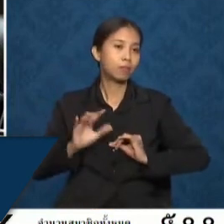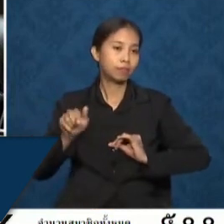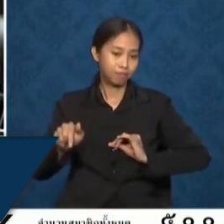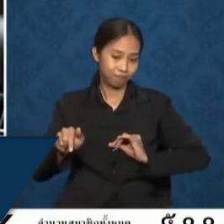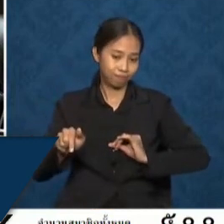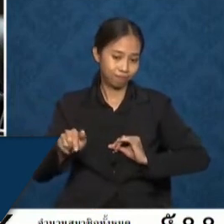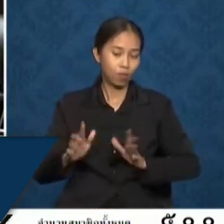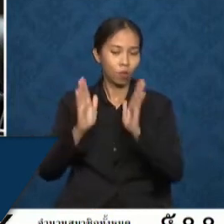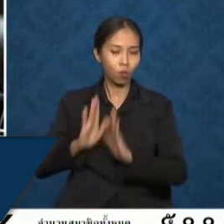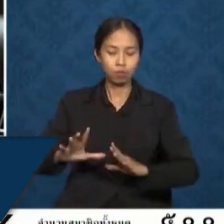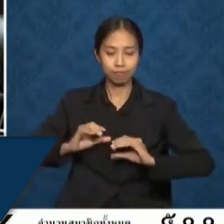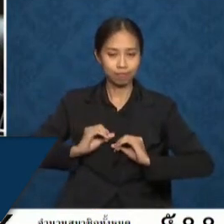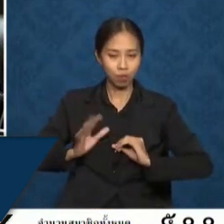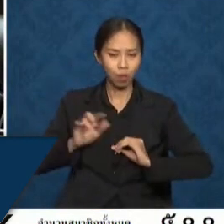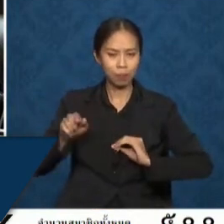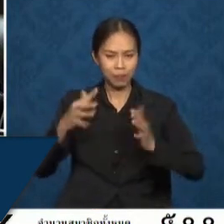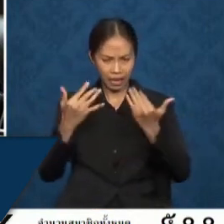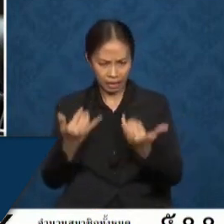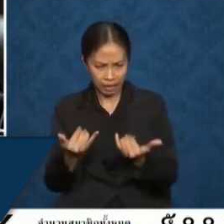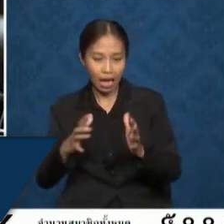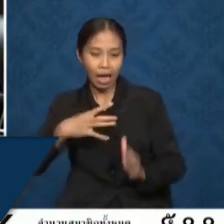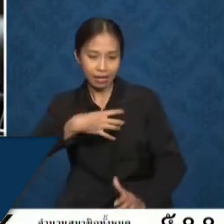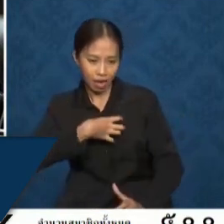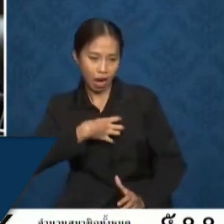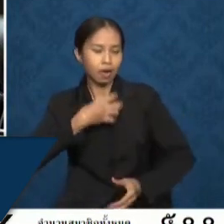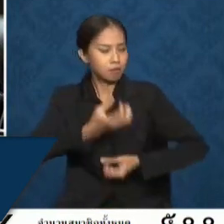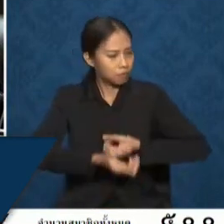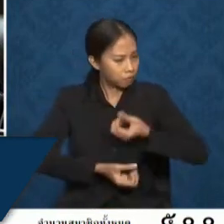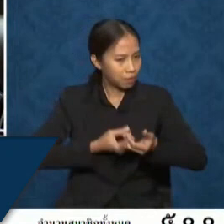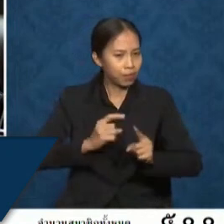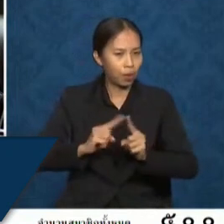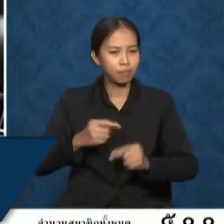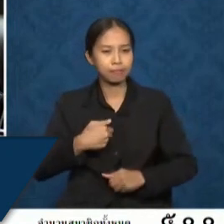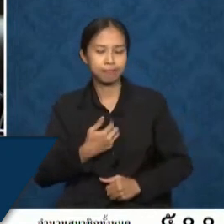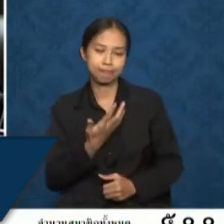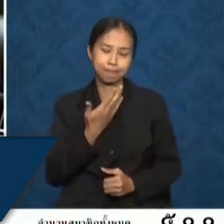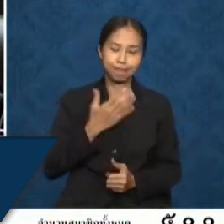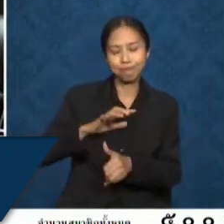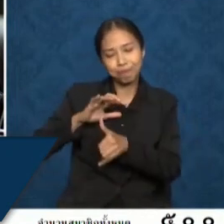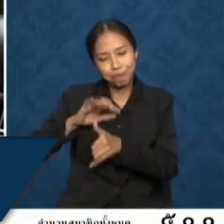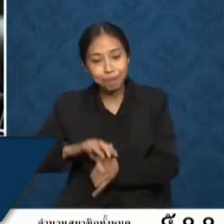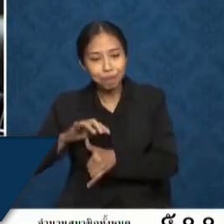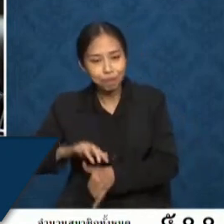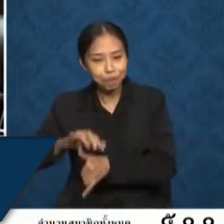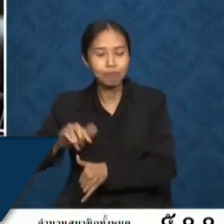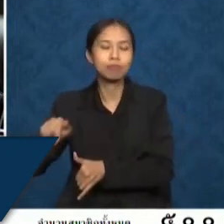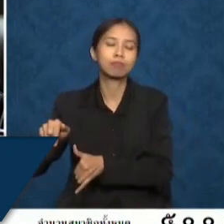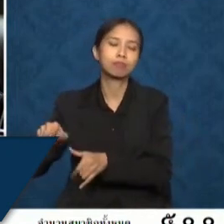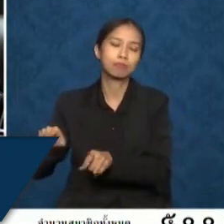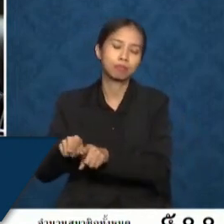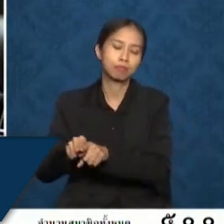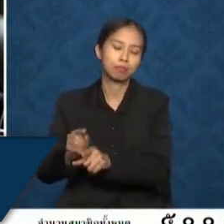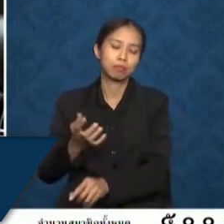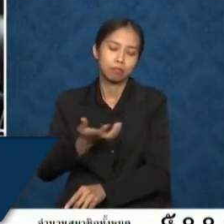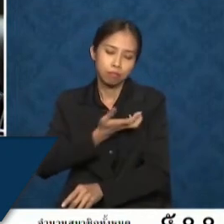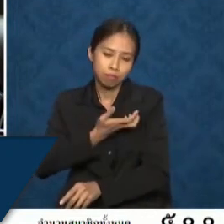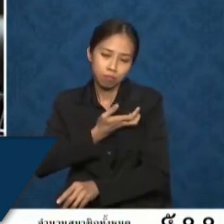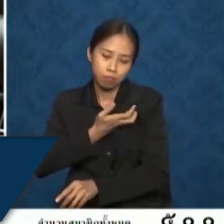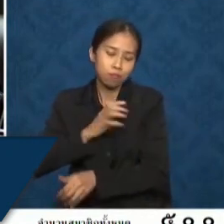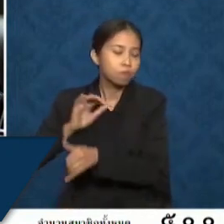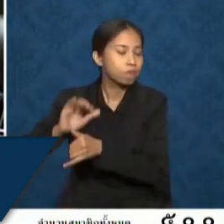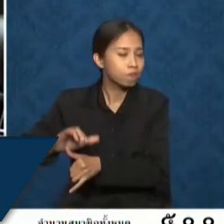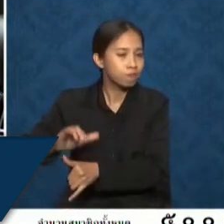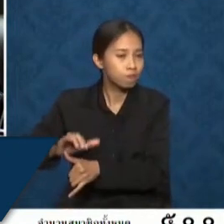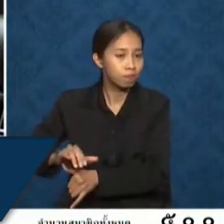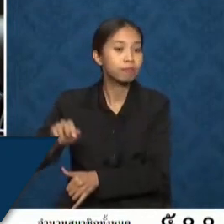่ได้รบการตอบสนอง และไม่มพื้นที่ปลอดภัยในการแดงความคิดเห็นซึเป็นปลายเหตุของการสะสมความไม่พอใจต่อระบบนี้เท่านั้